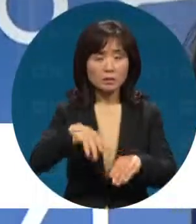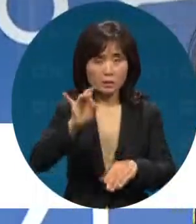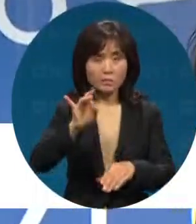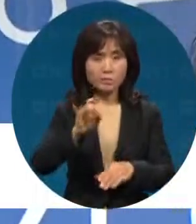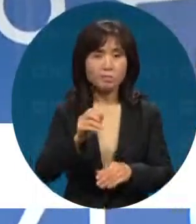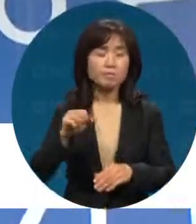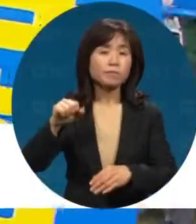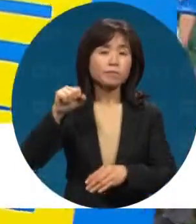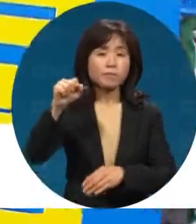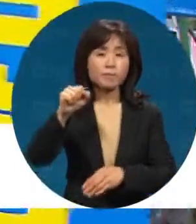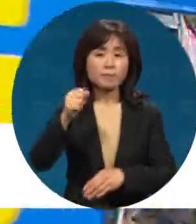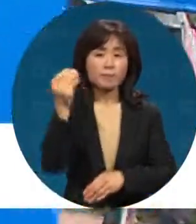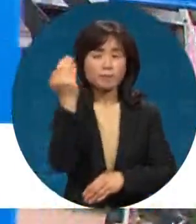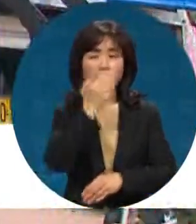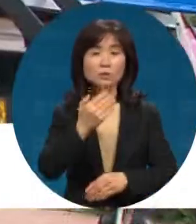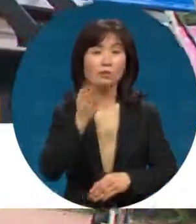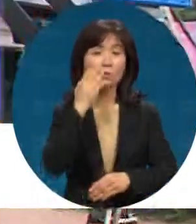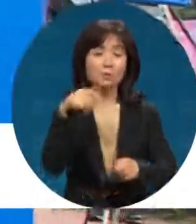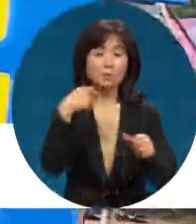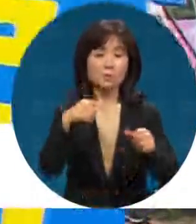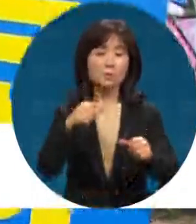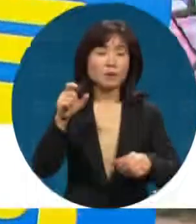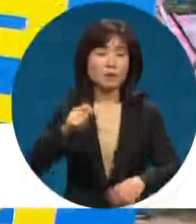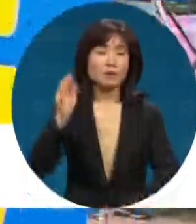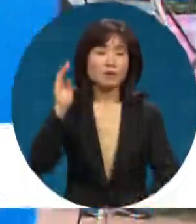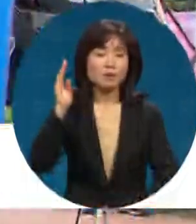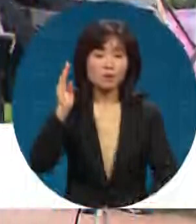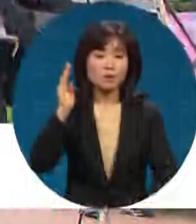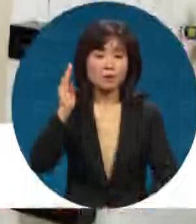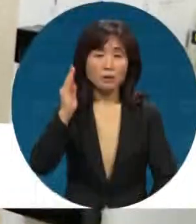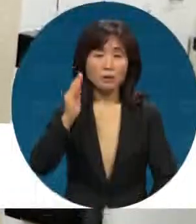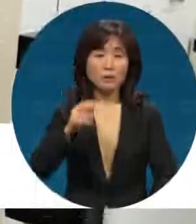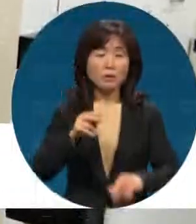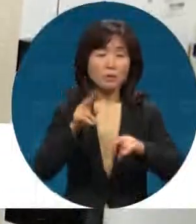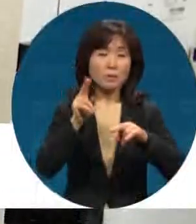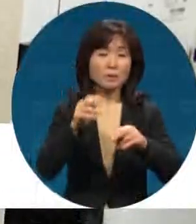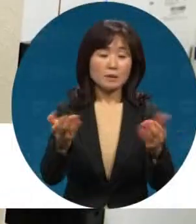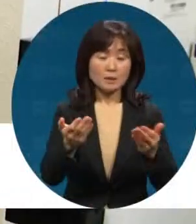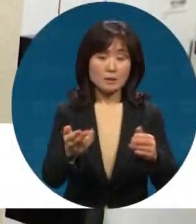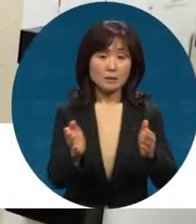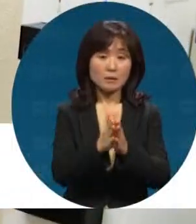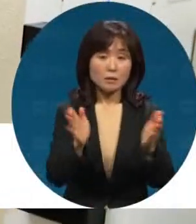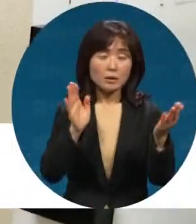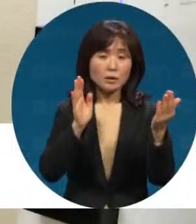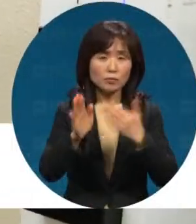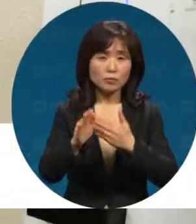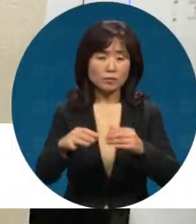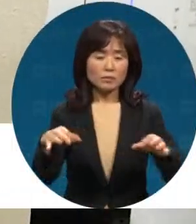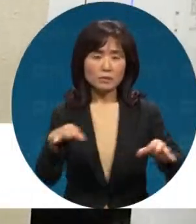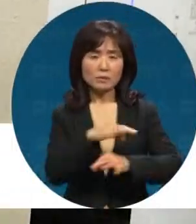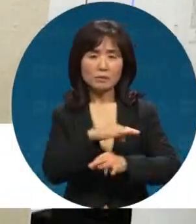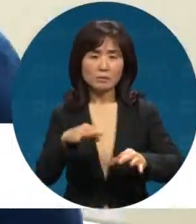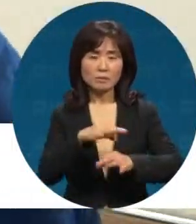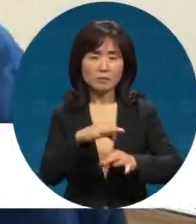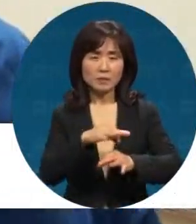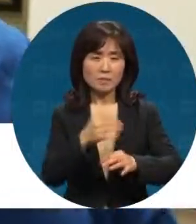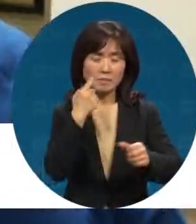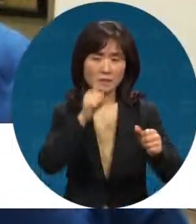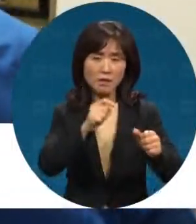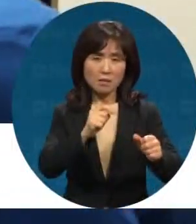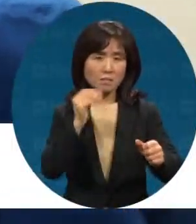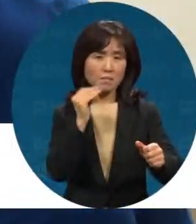청렴한 울산교육을 강조했고 임기 시작 직후에는 원스트라이크 아웃제 도입 등 부패 근절 정책의 실시했습니다